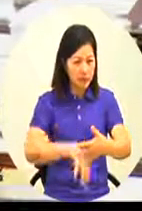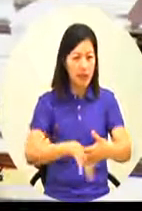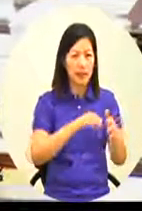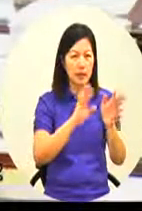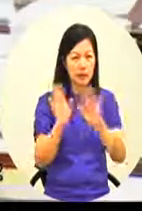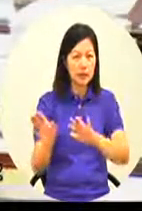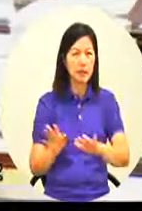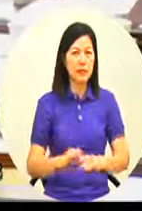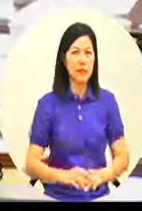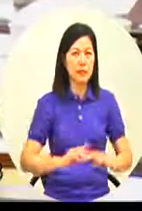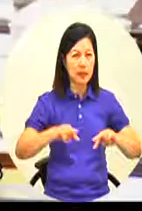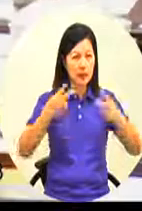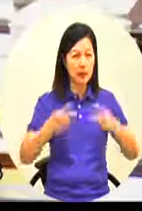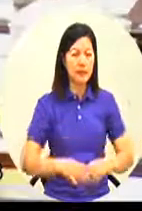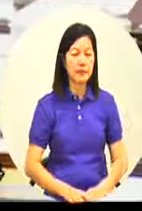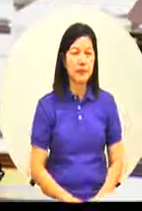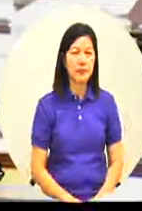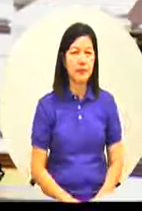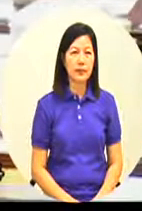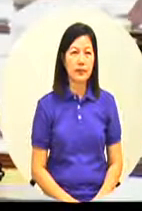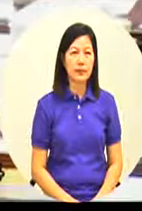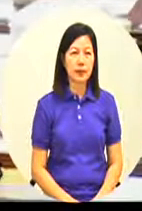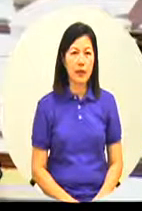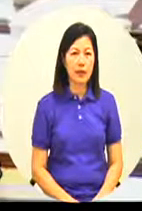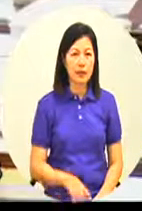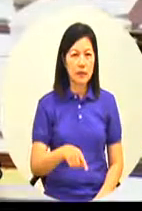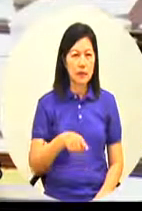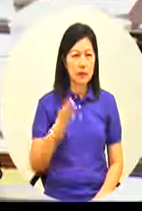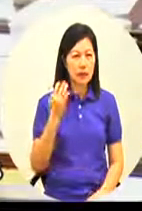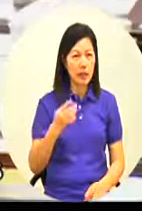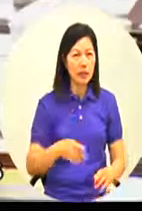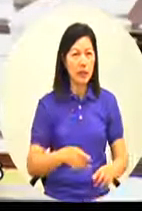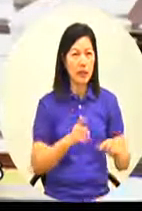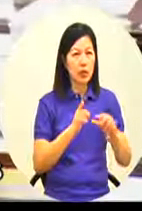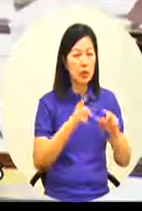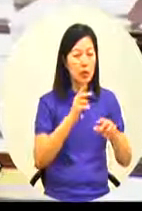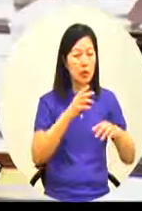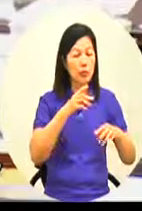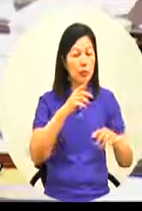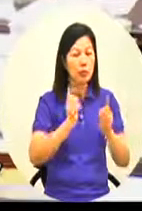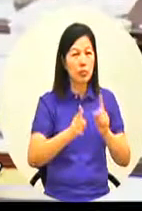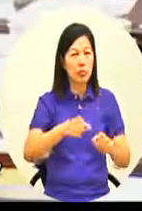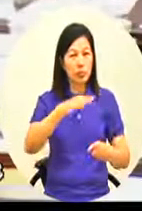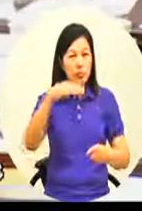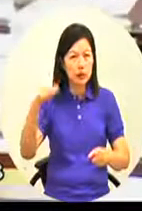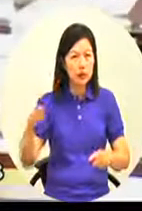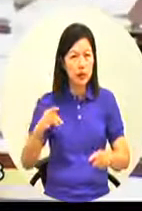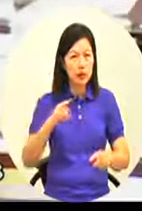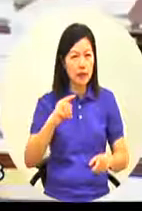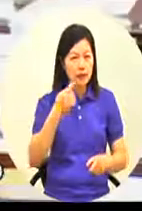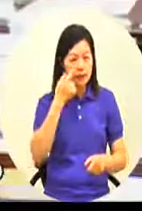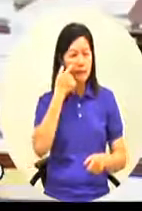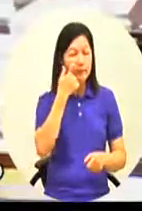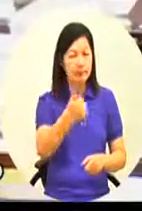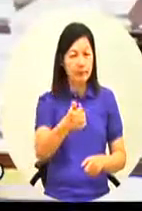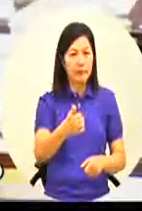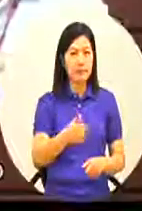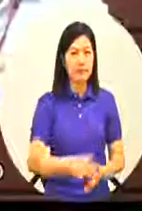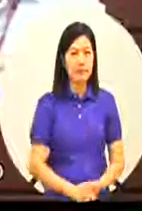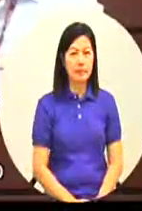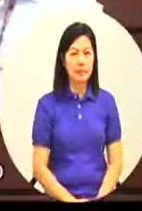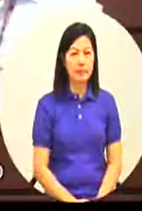很期待说这边是不是有办法成为中古山的另外一个亮点啊，这边是不是再请局长简单的回应。 我想台铁